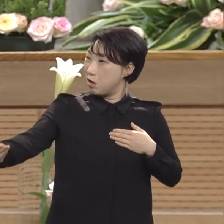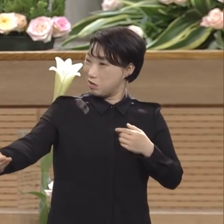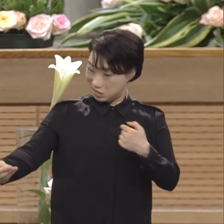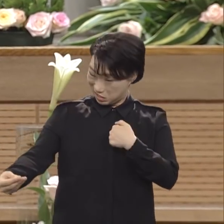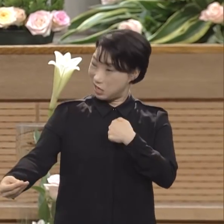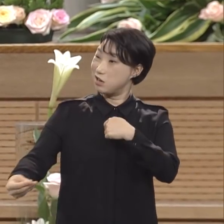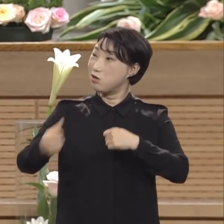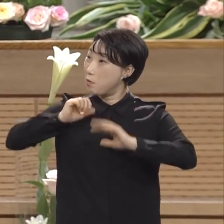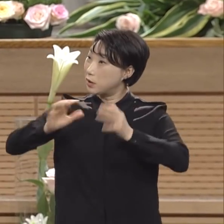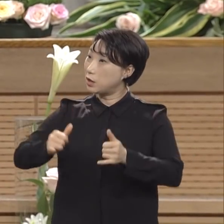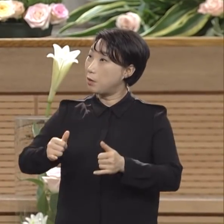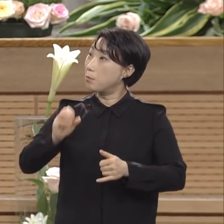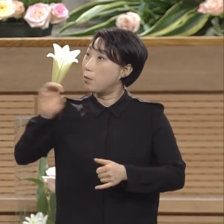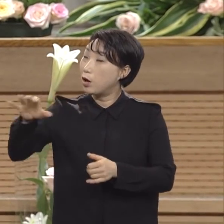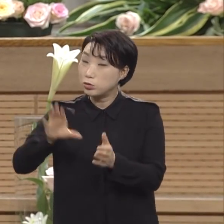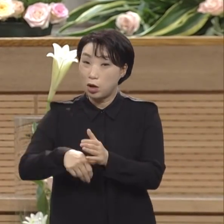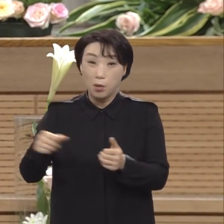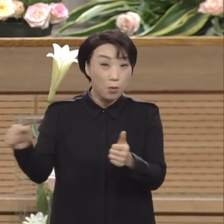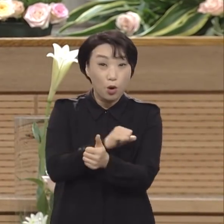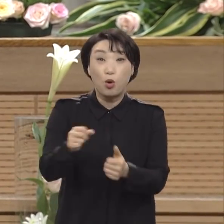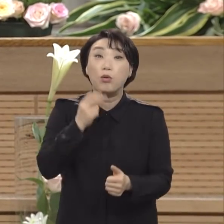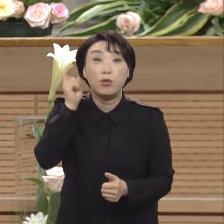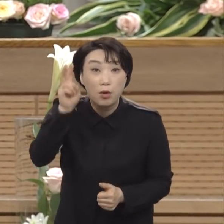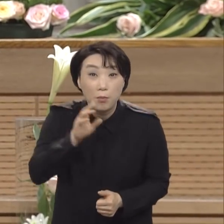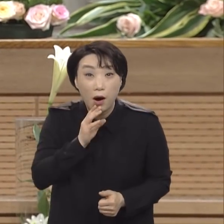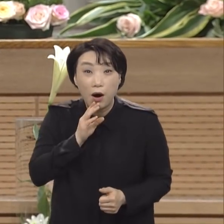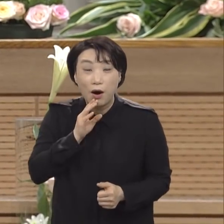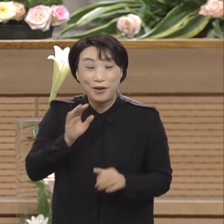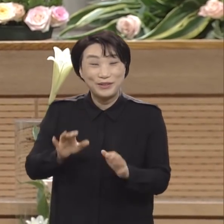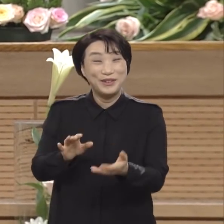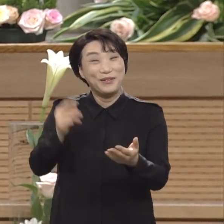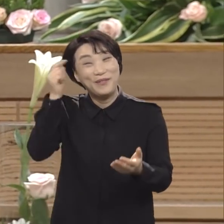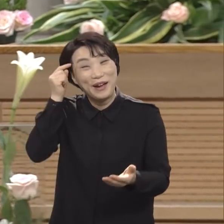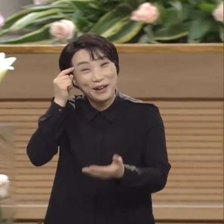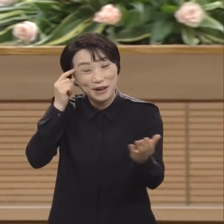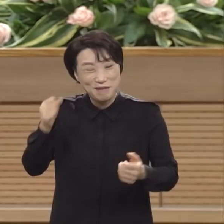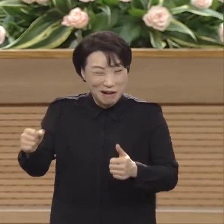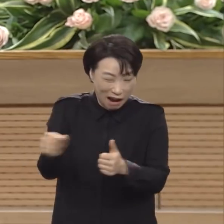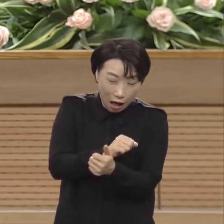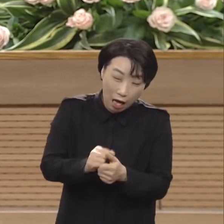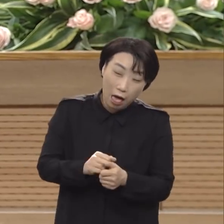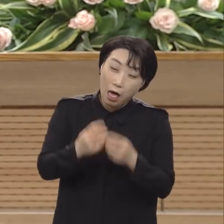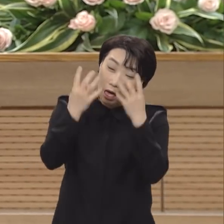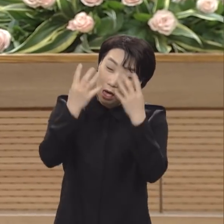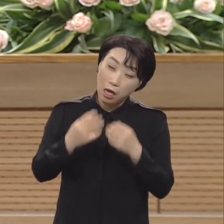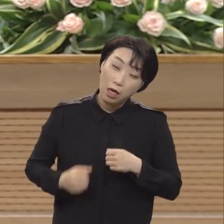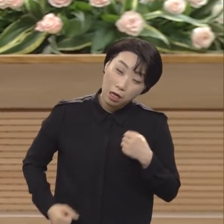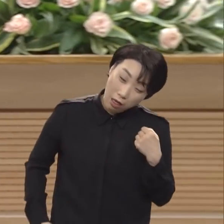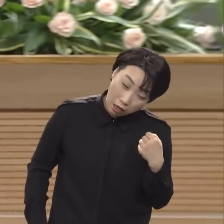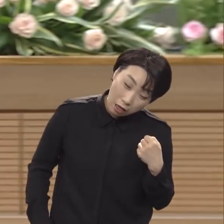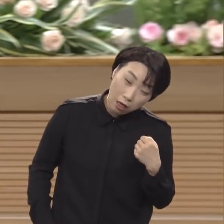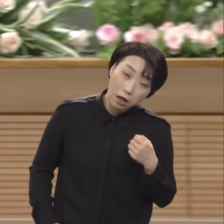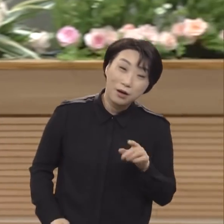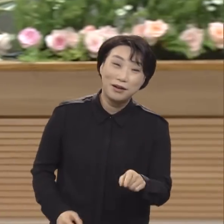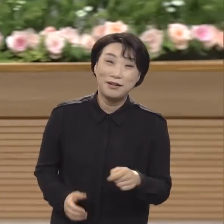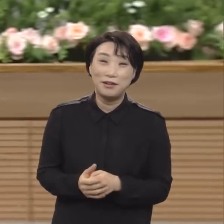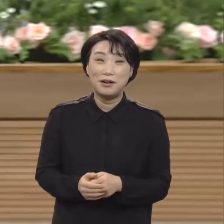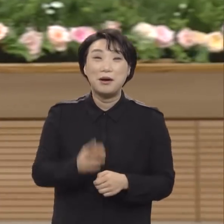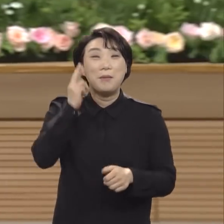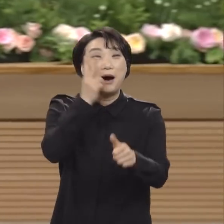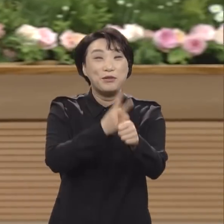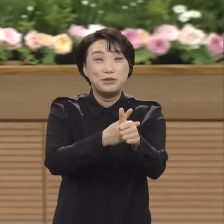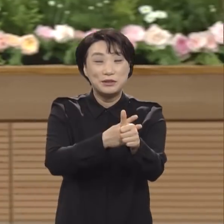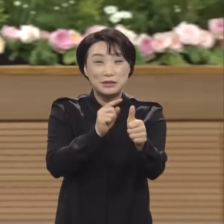했으면 안 맞는데 무섭게 뒤지게 두드려 맞고 옥에 갇혀서 그냥 응? 바울과 신라가